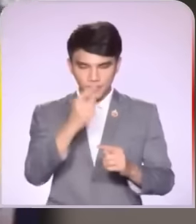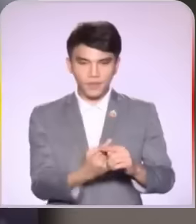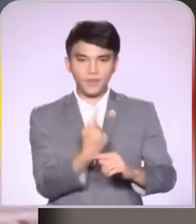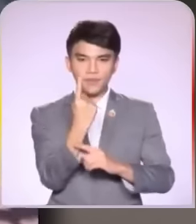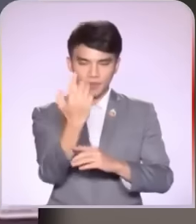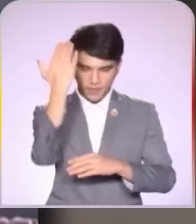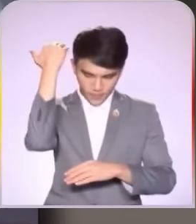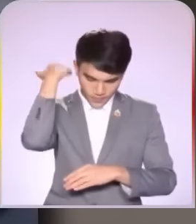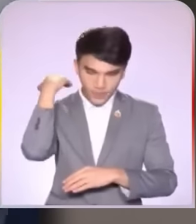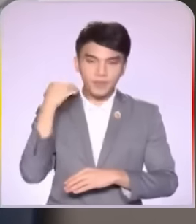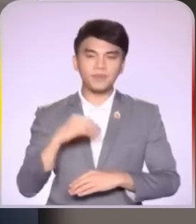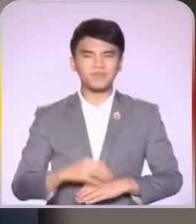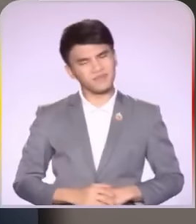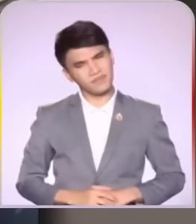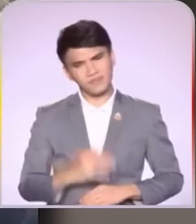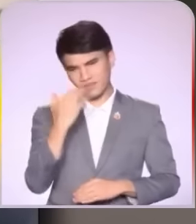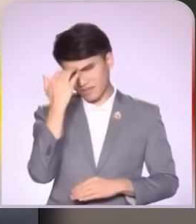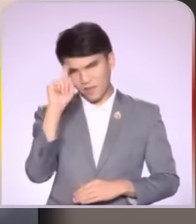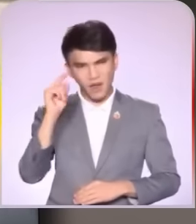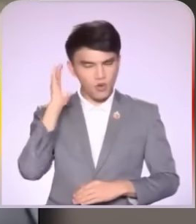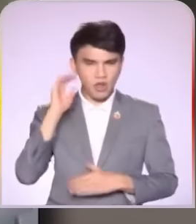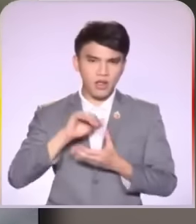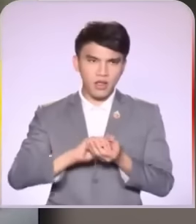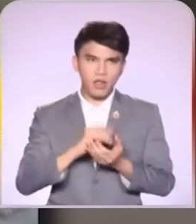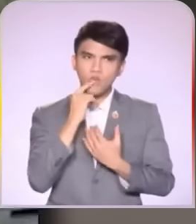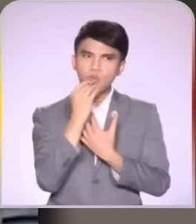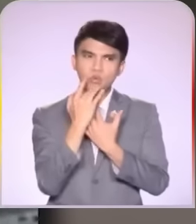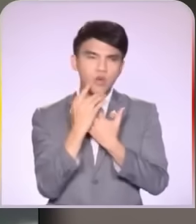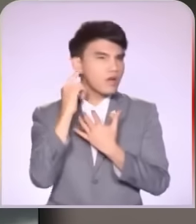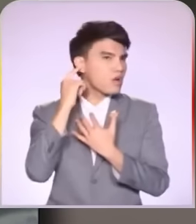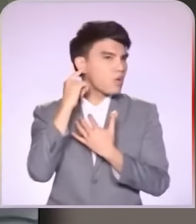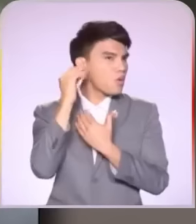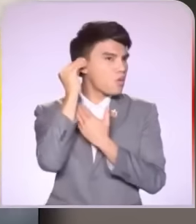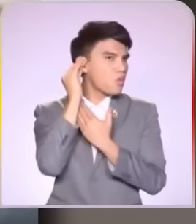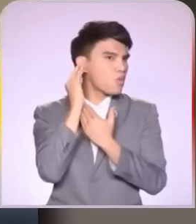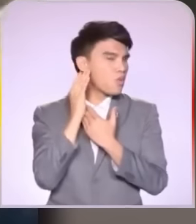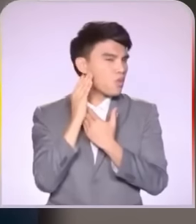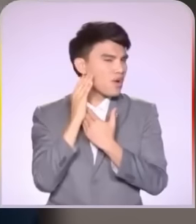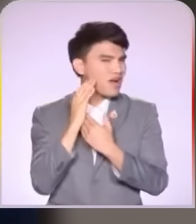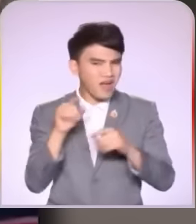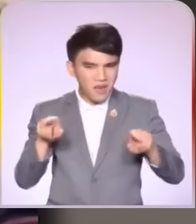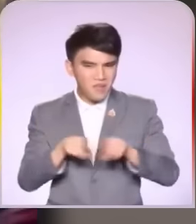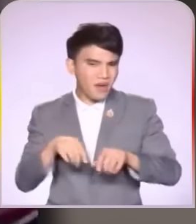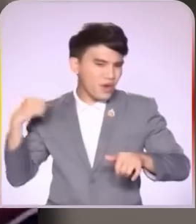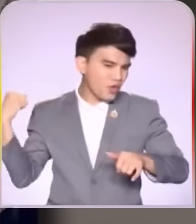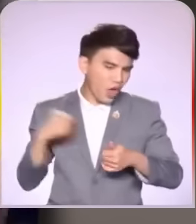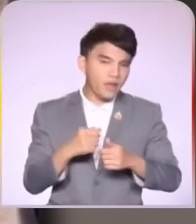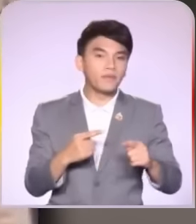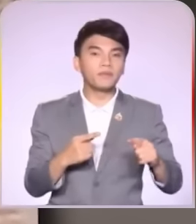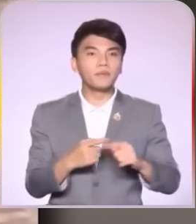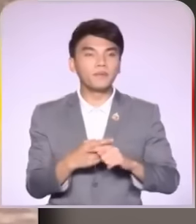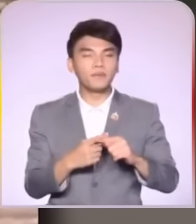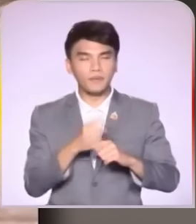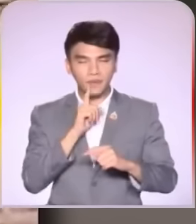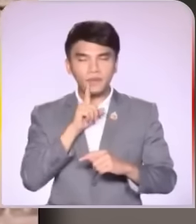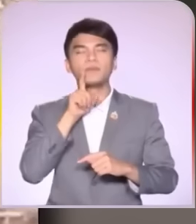ราคมที่ผ่านมา ว่า สังเกตเห็นเอ๊ะทำไมสามีมีเลือดไหลออกมาจากหูอะมีร่องรอยเหมือนโดนทำร้ายบริเวณศีรษะเธ